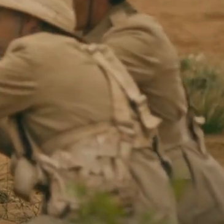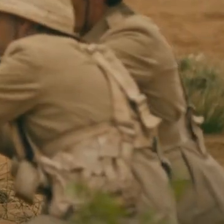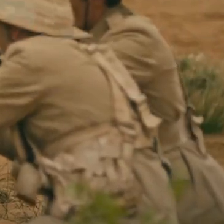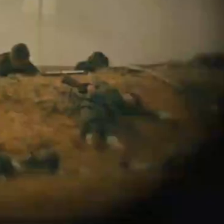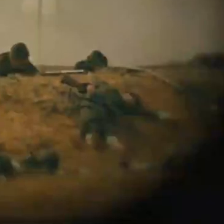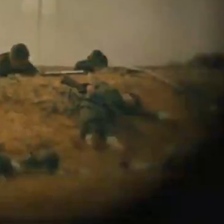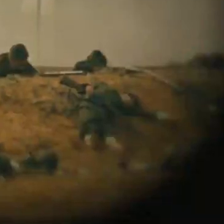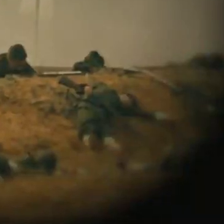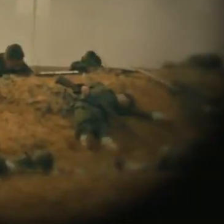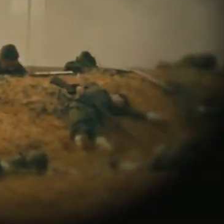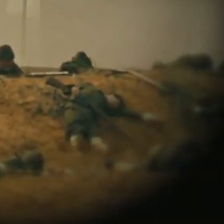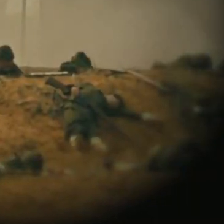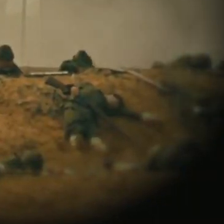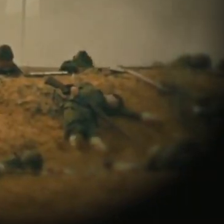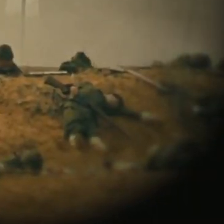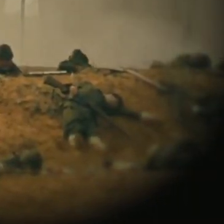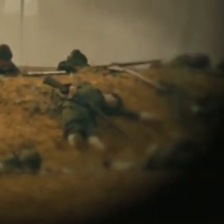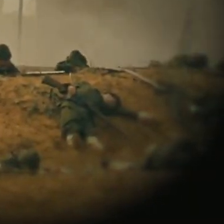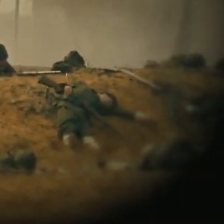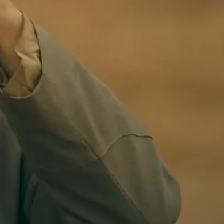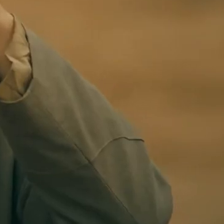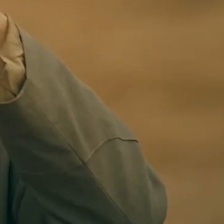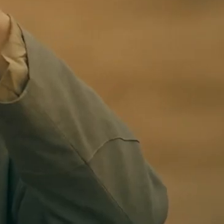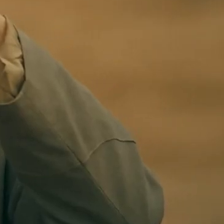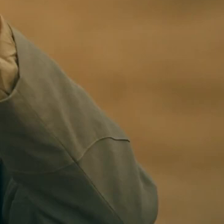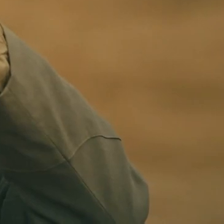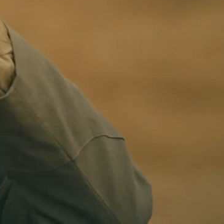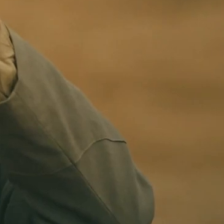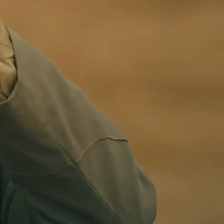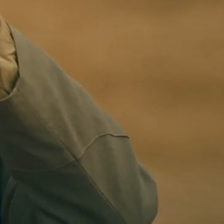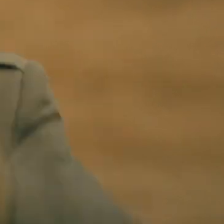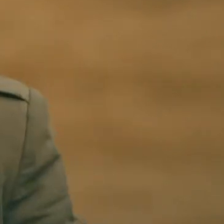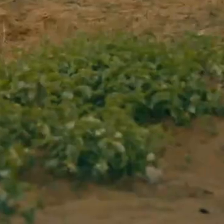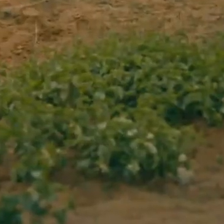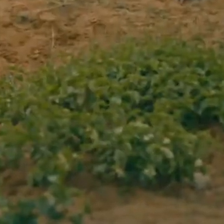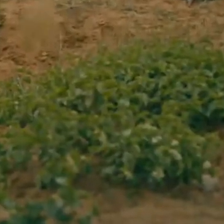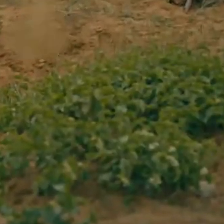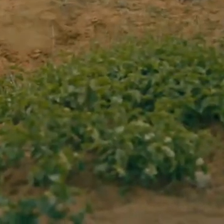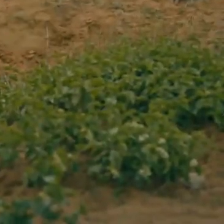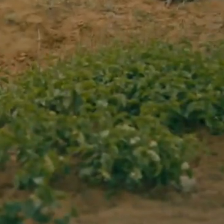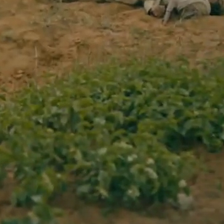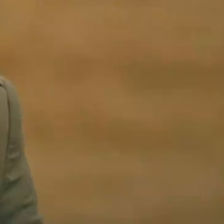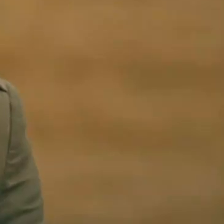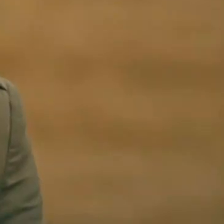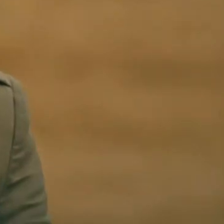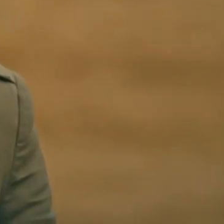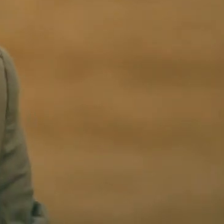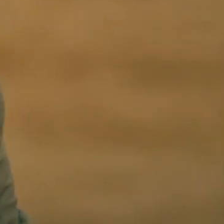ardından izleyen Fuchs dürbüne sarıldı. Çatışmaya sevinçle gülerek bakıp dürbünü indirdi.